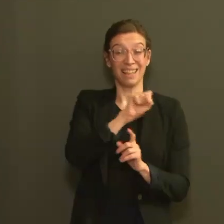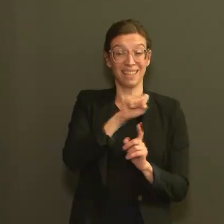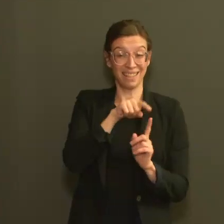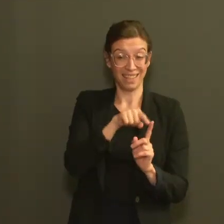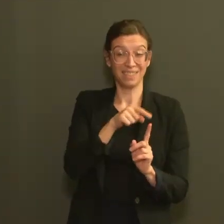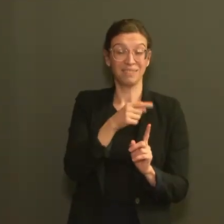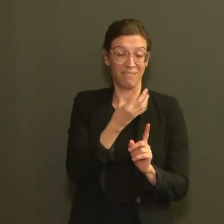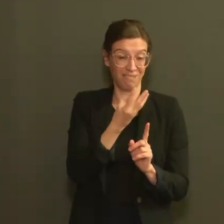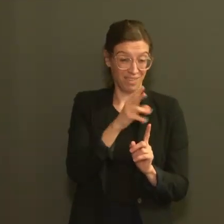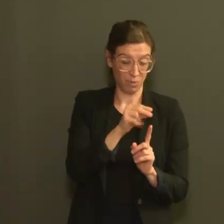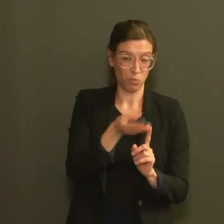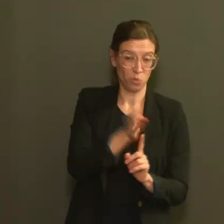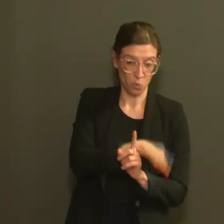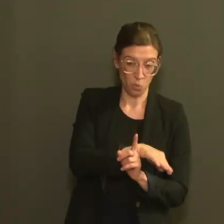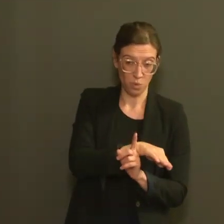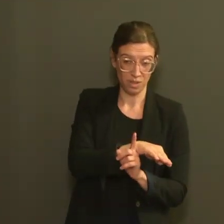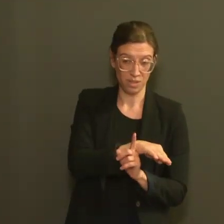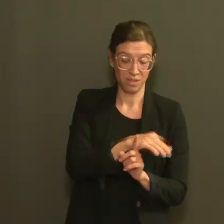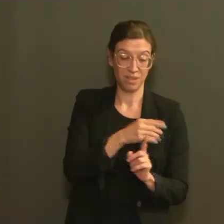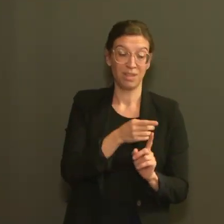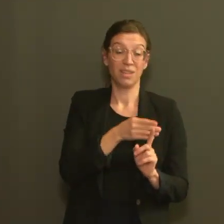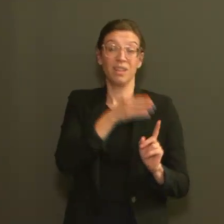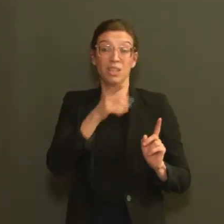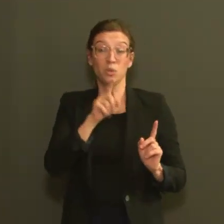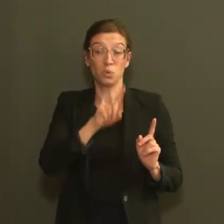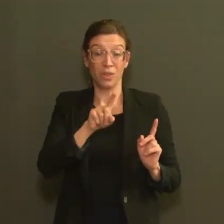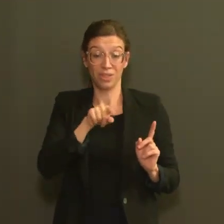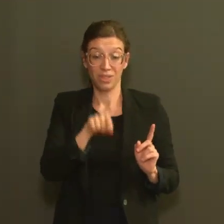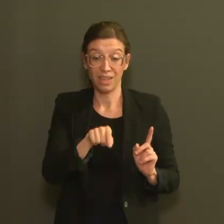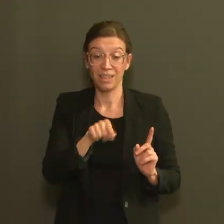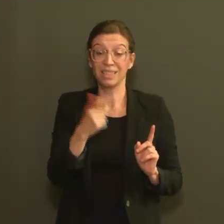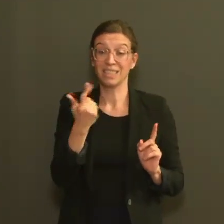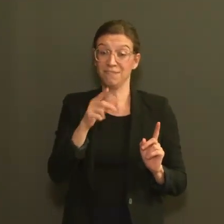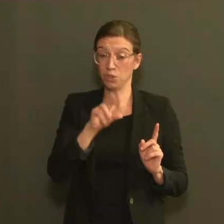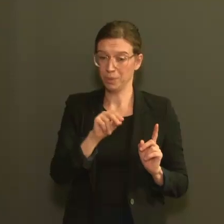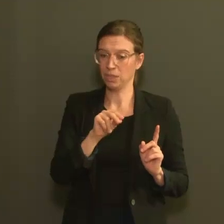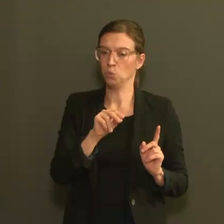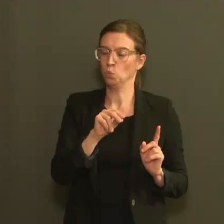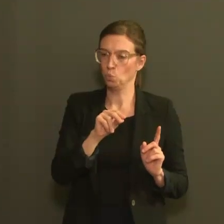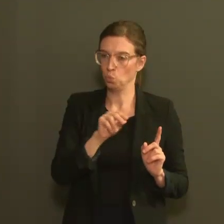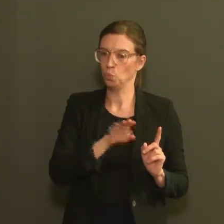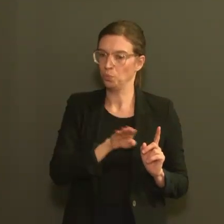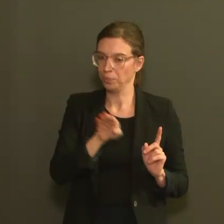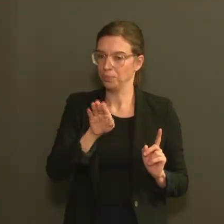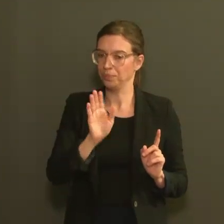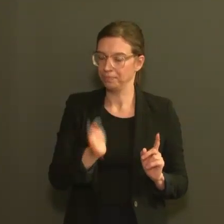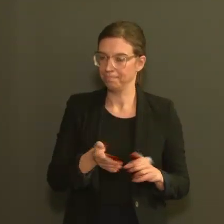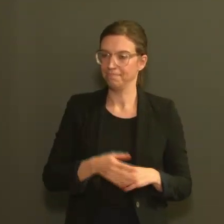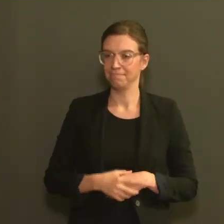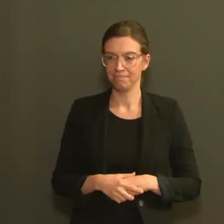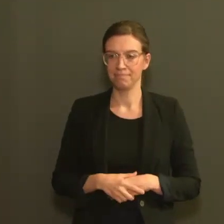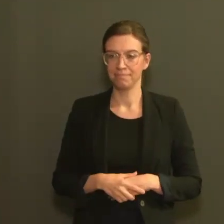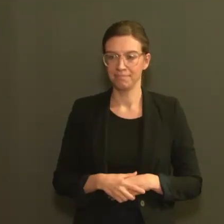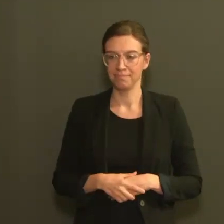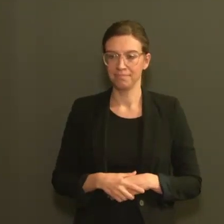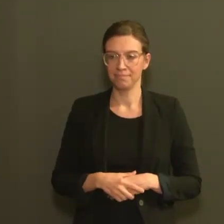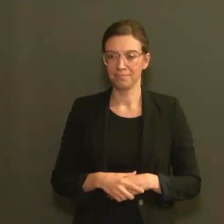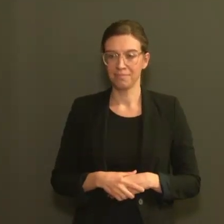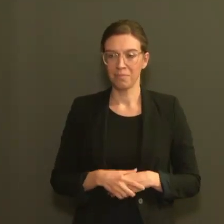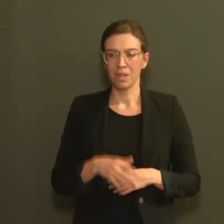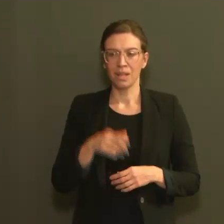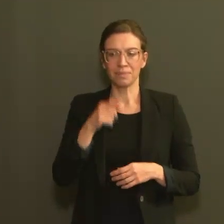Een belangrijk deel van deze overleden personen zijn rusthuisbewoners. We zien de laatste tijd, inderdaad